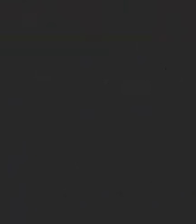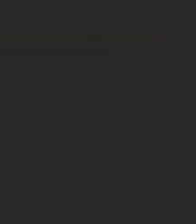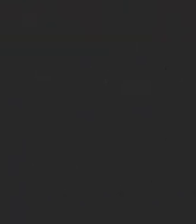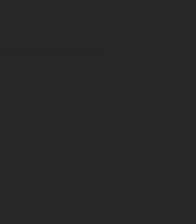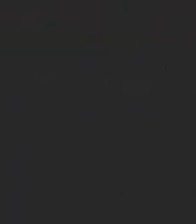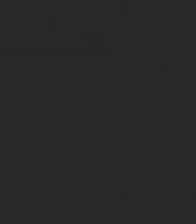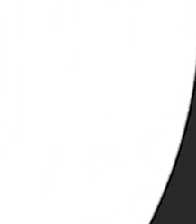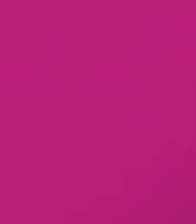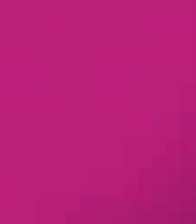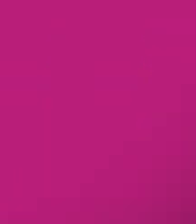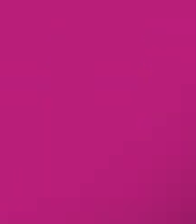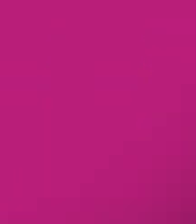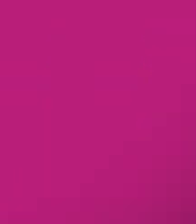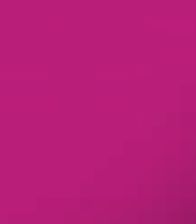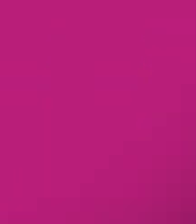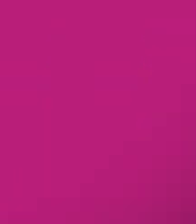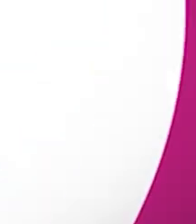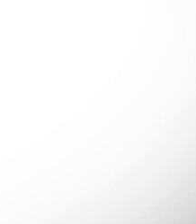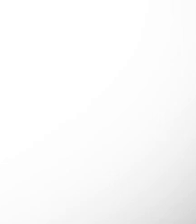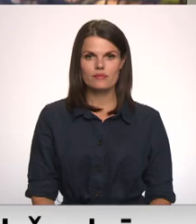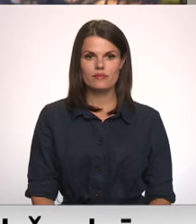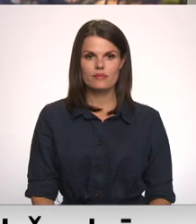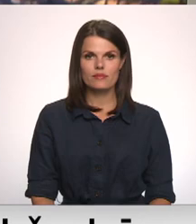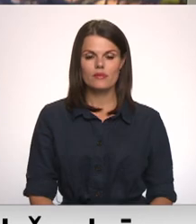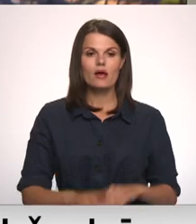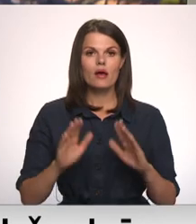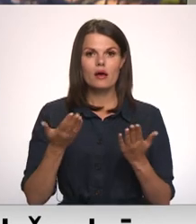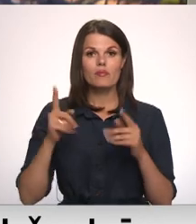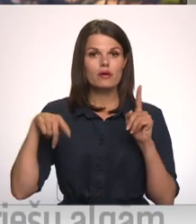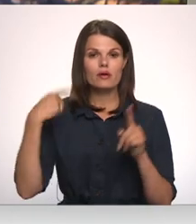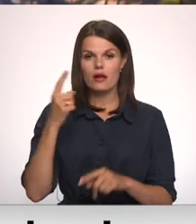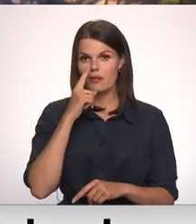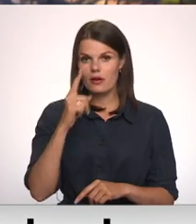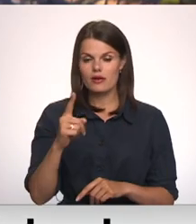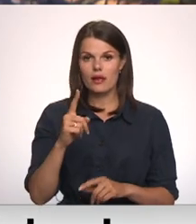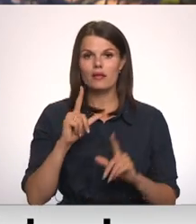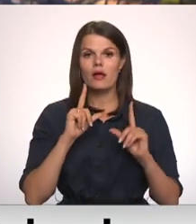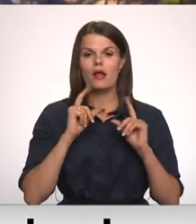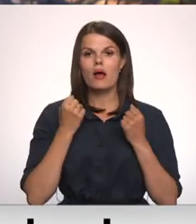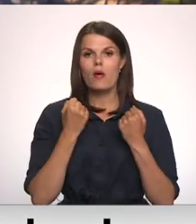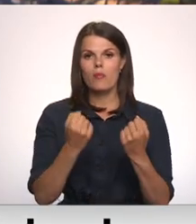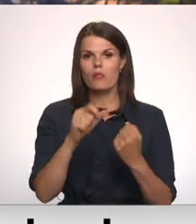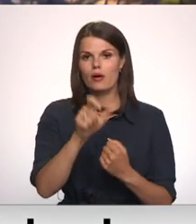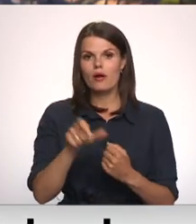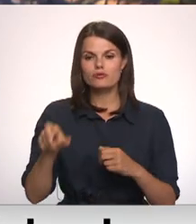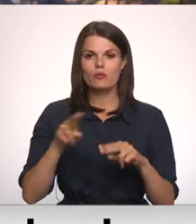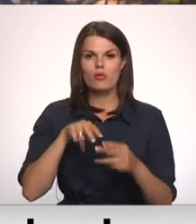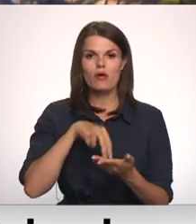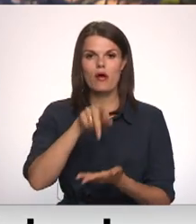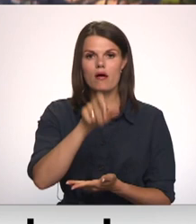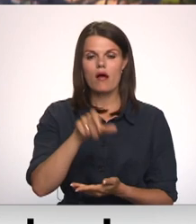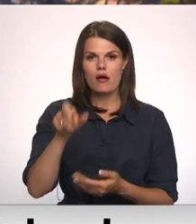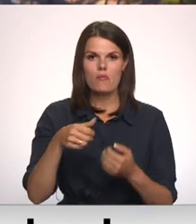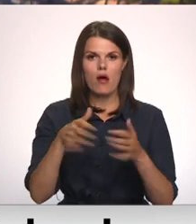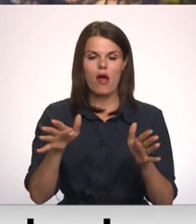Re, viss ēters ir te! Bet no nākamās nedēļas braucējiem un gājējiem būs atvērts ielas